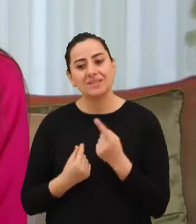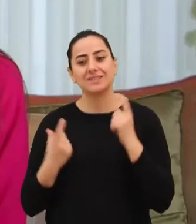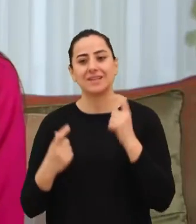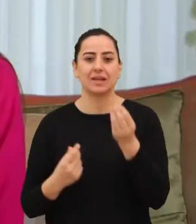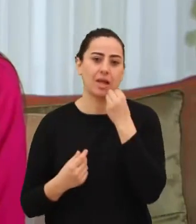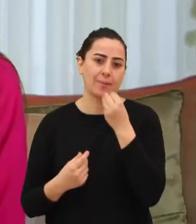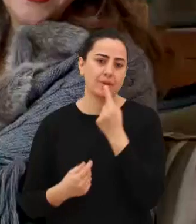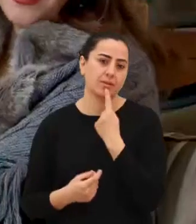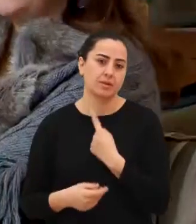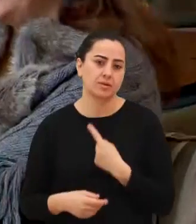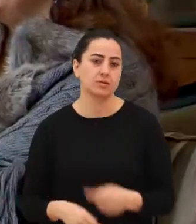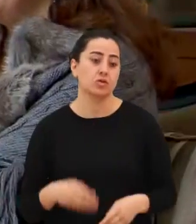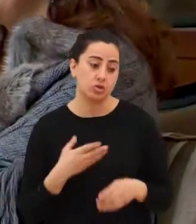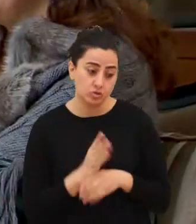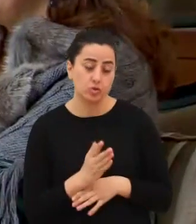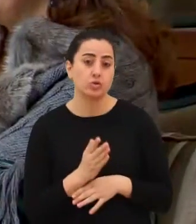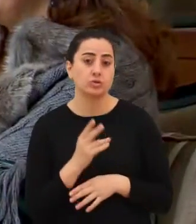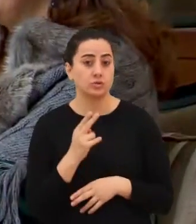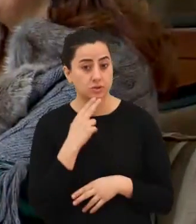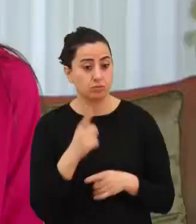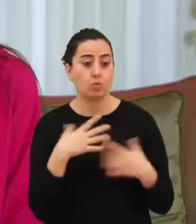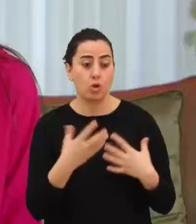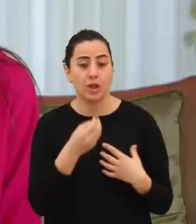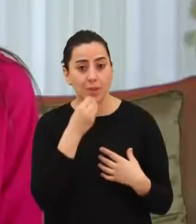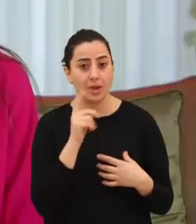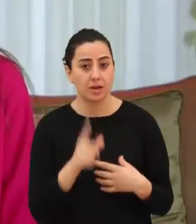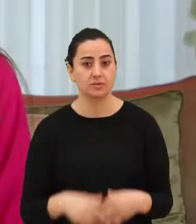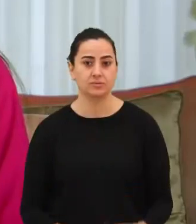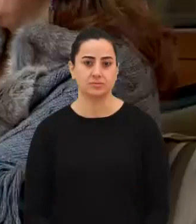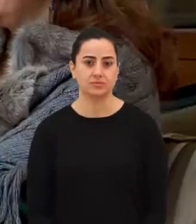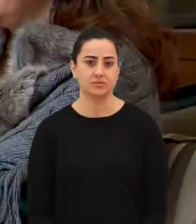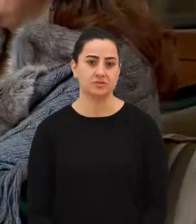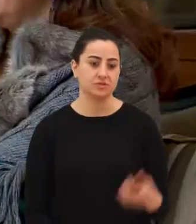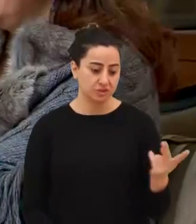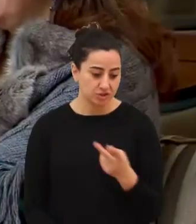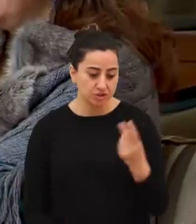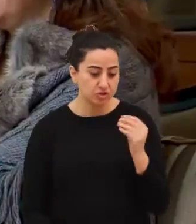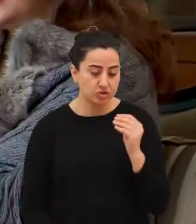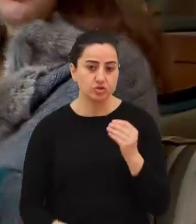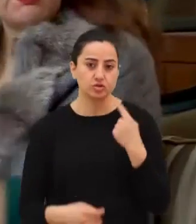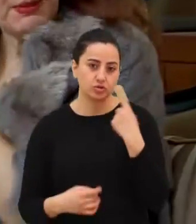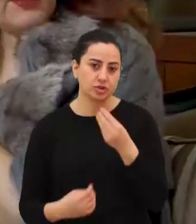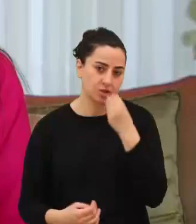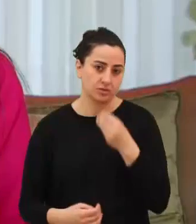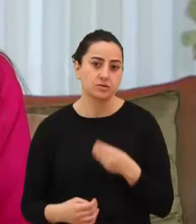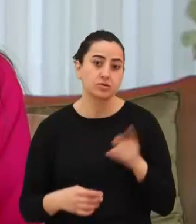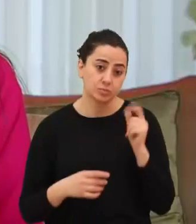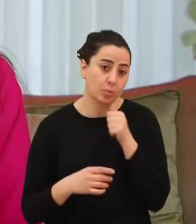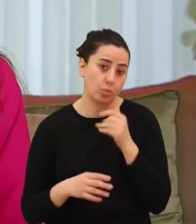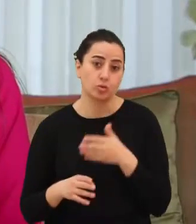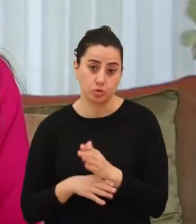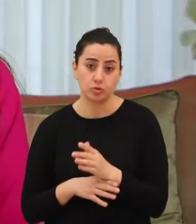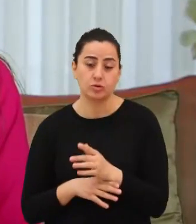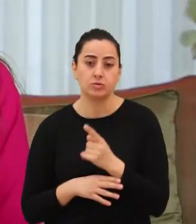beslenmene dikkat et dedi. Doğru söylüyor kızım. Senin bol bol yemen lazım şimdi. Senin iki kişilik yemen lazım yani. Bak baban doğru söylüyor.